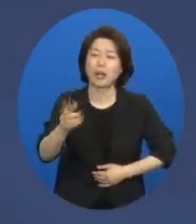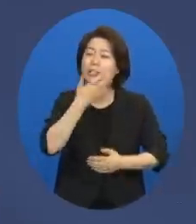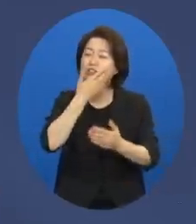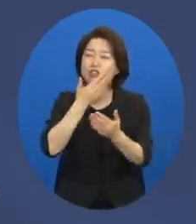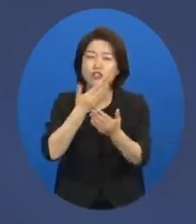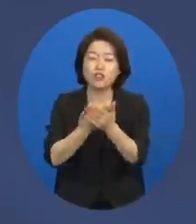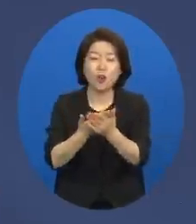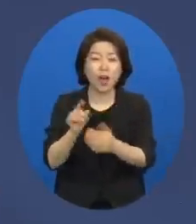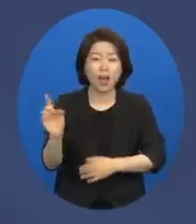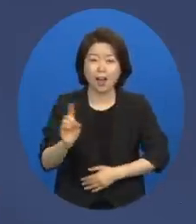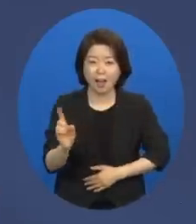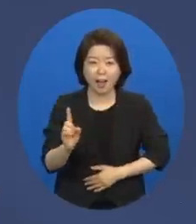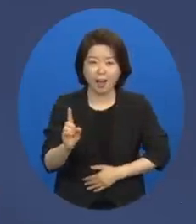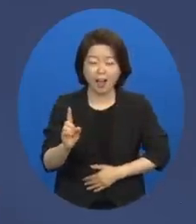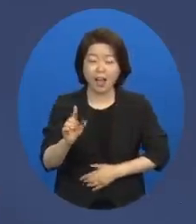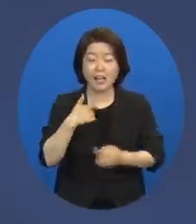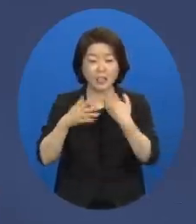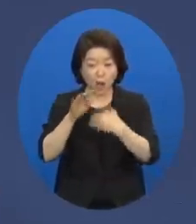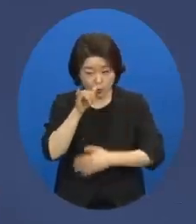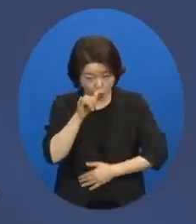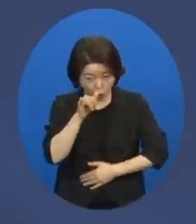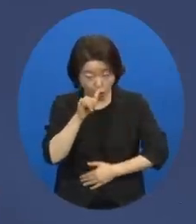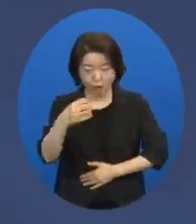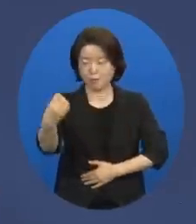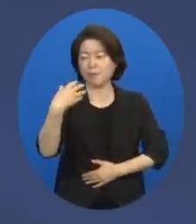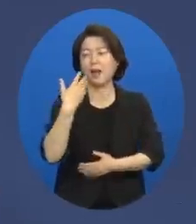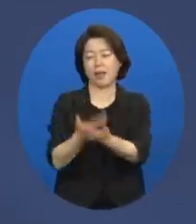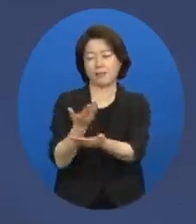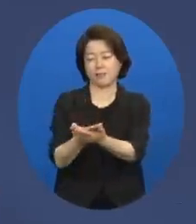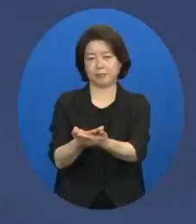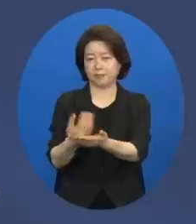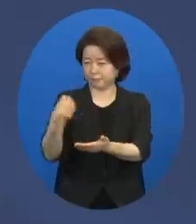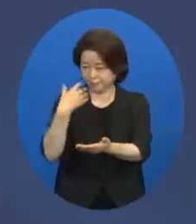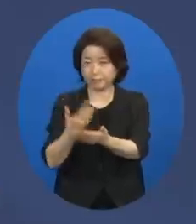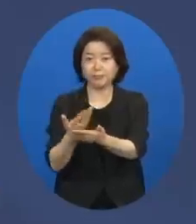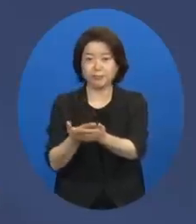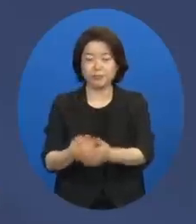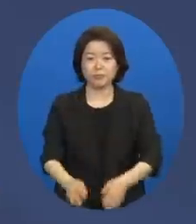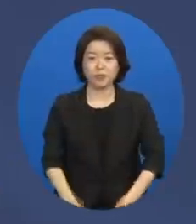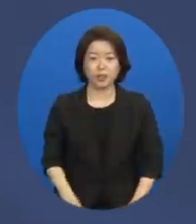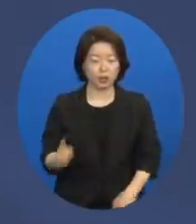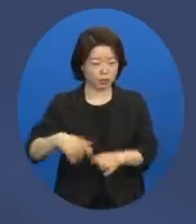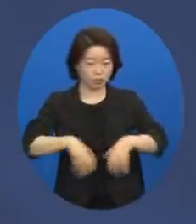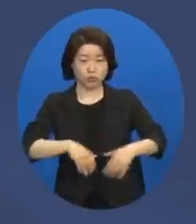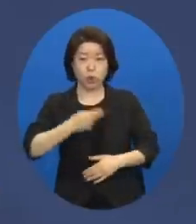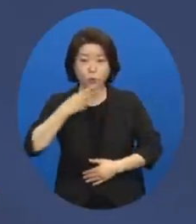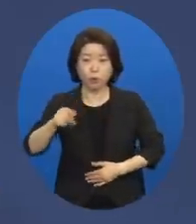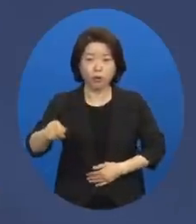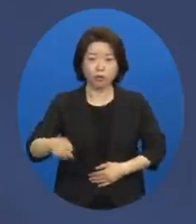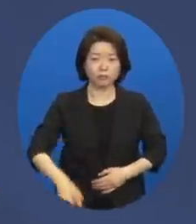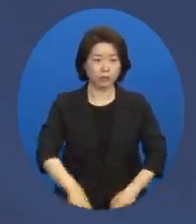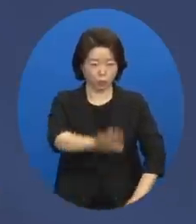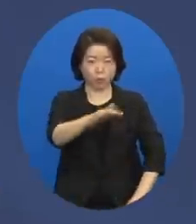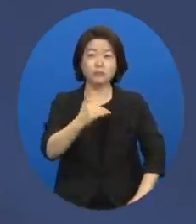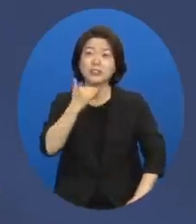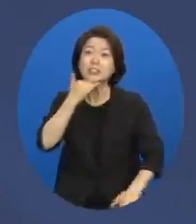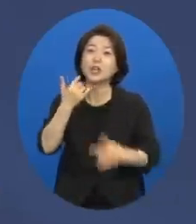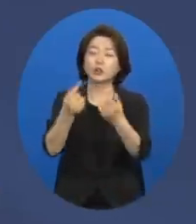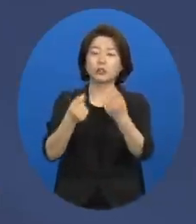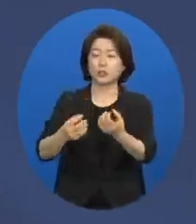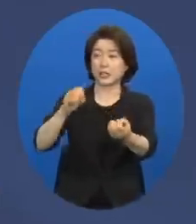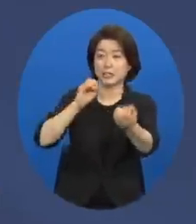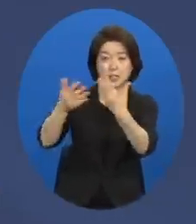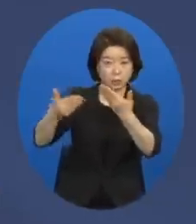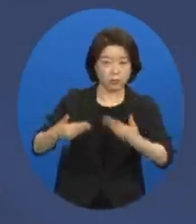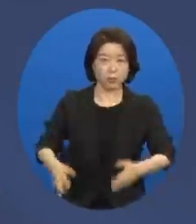중요한 그런 어떤 체험이 있다면 얘기 좀 해줄 수 있겠냐. 그랬더니 주저하지도 않아요. 꼭 기다렸다는 듯이 대답을